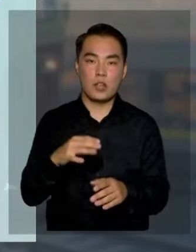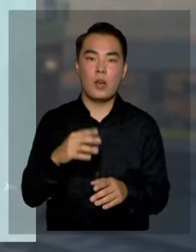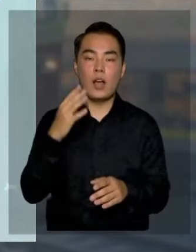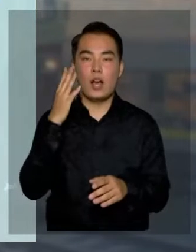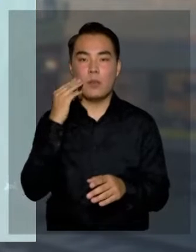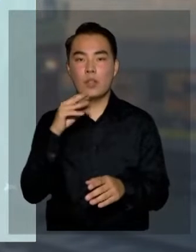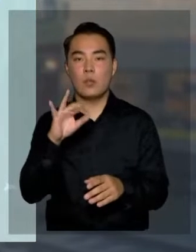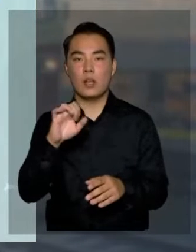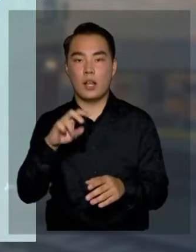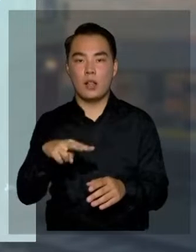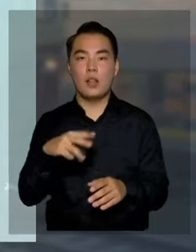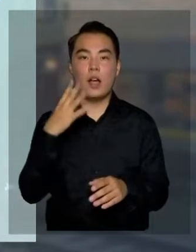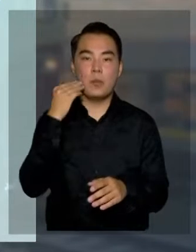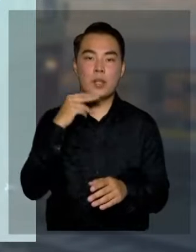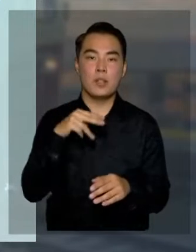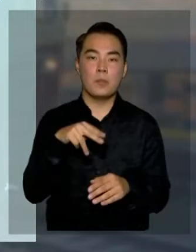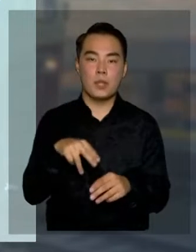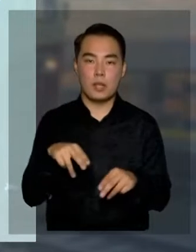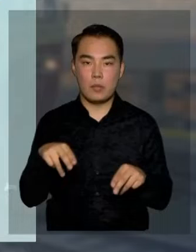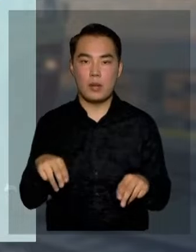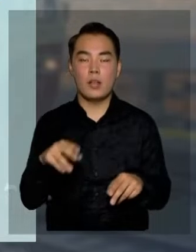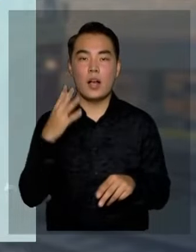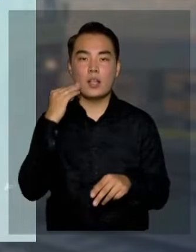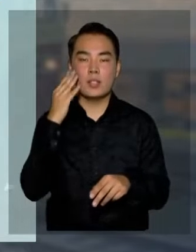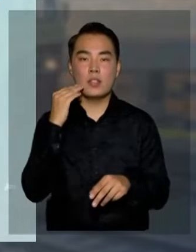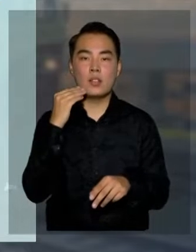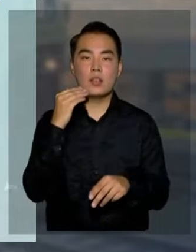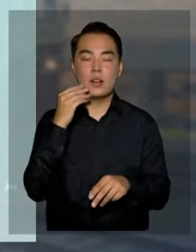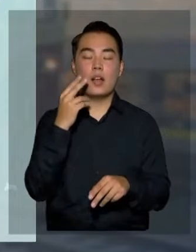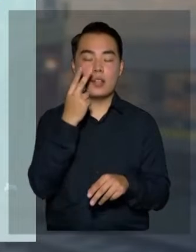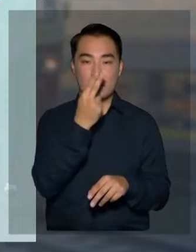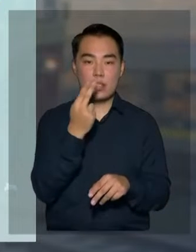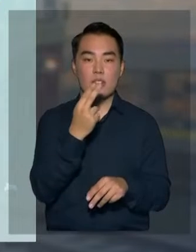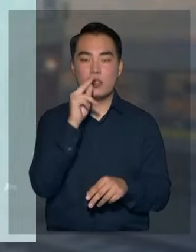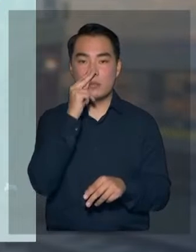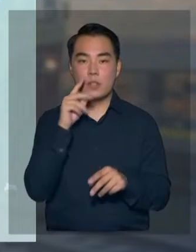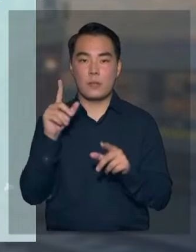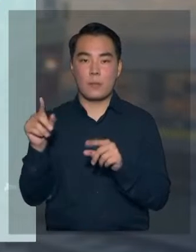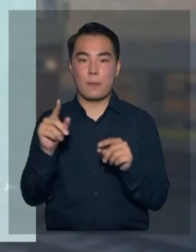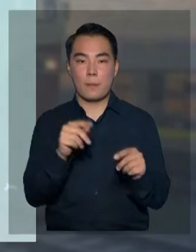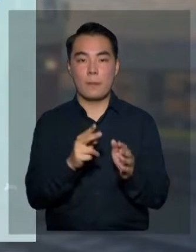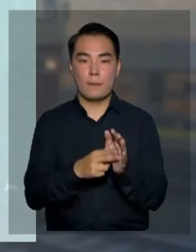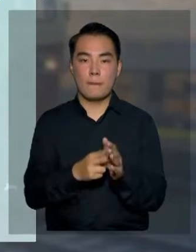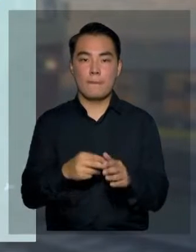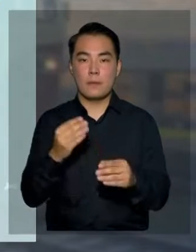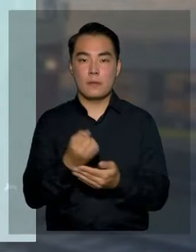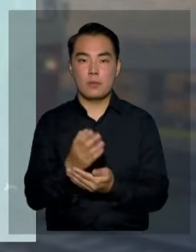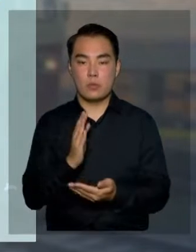Алматы Орал, Алматы Петропавл, Астана Шымкент және Алматы Атырау бағыттары бар.